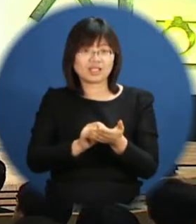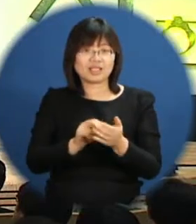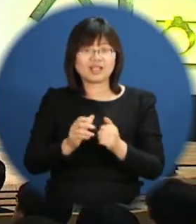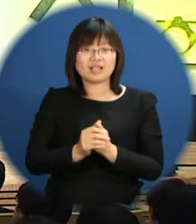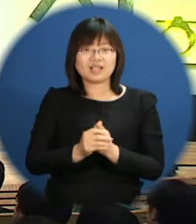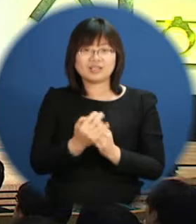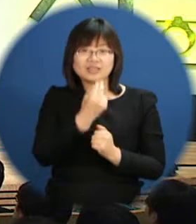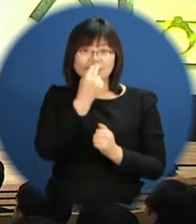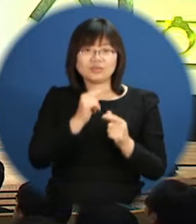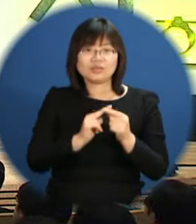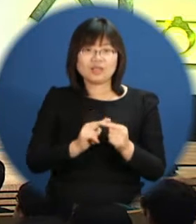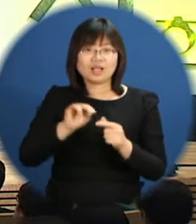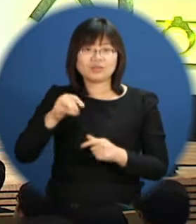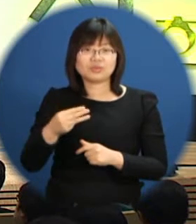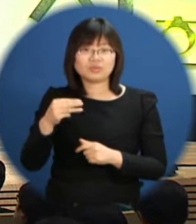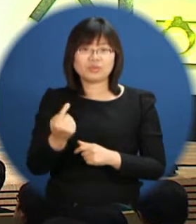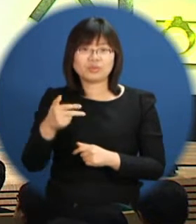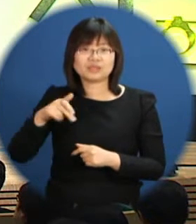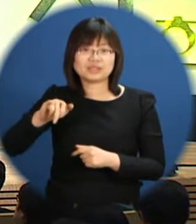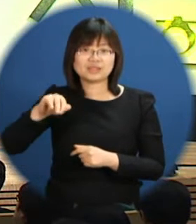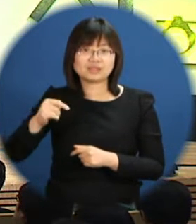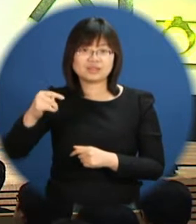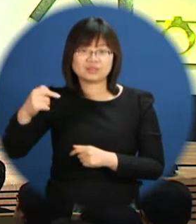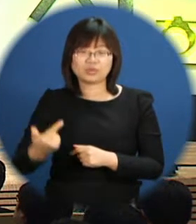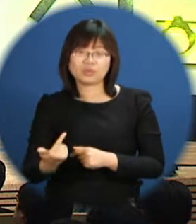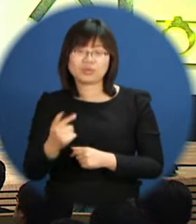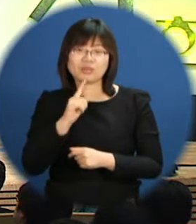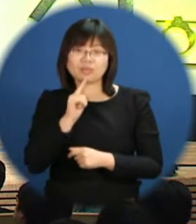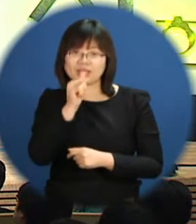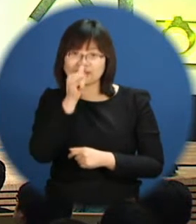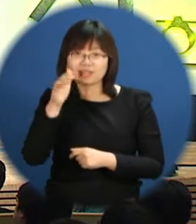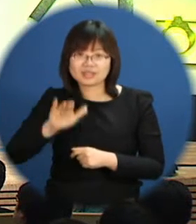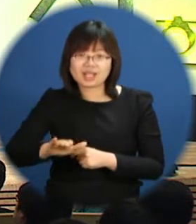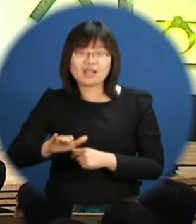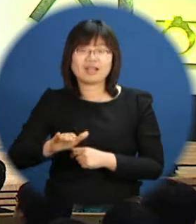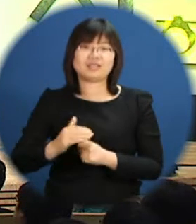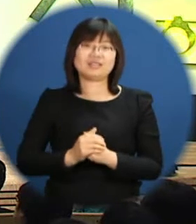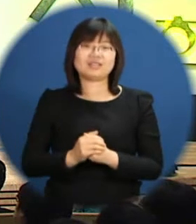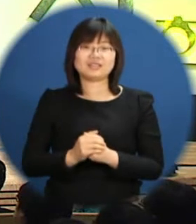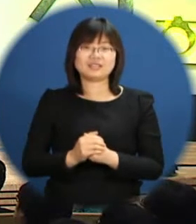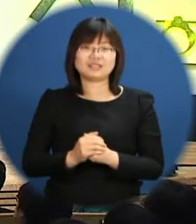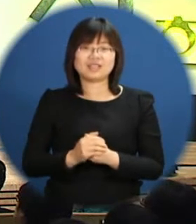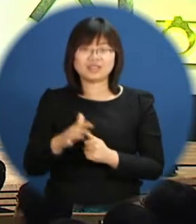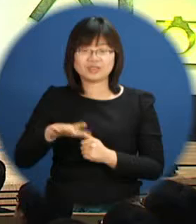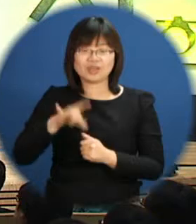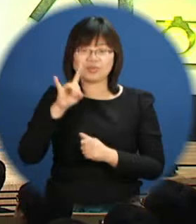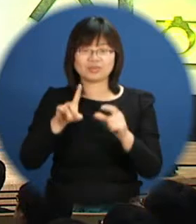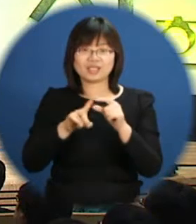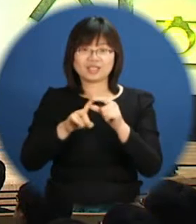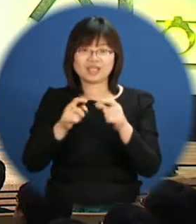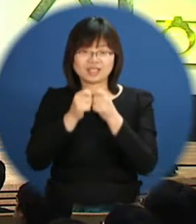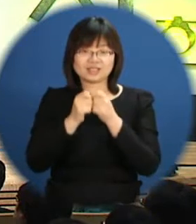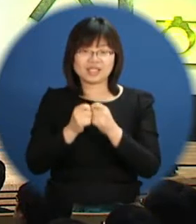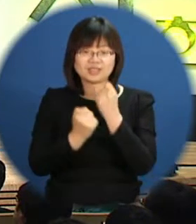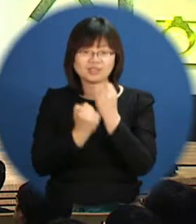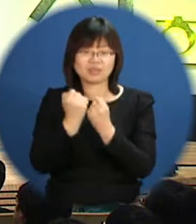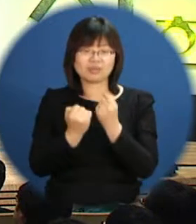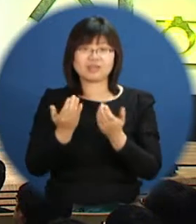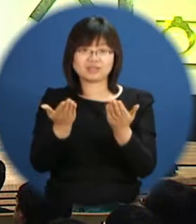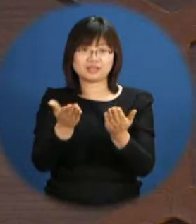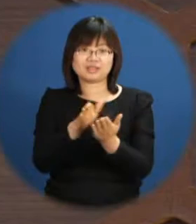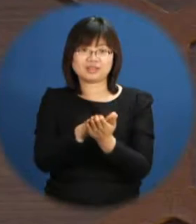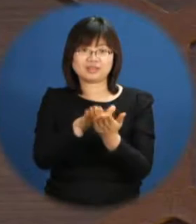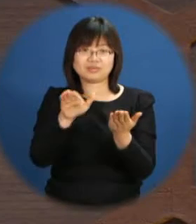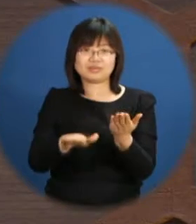서화 플로 g 스톤 이라고 했는데요 2% g 스톤 이라는 생소한 말인데 자세히 설명 드리겠습니다